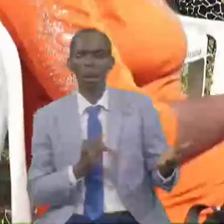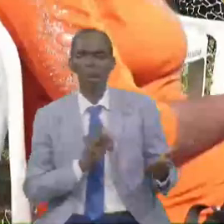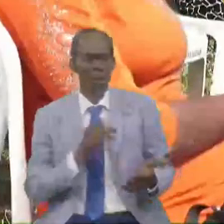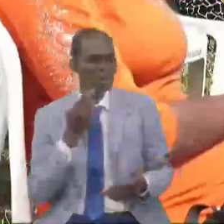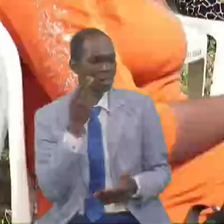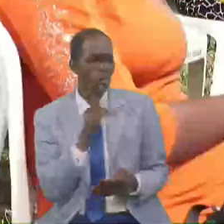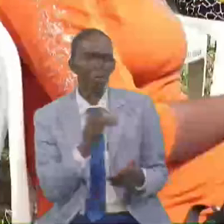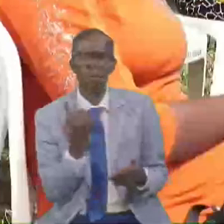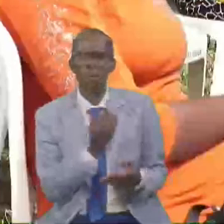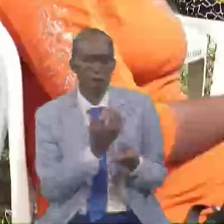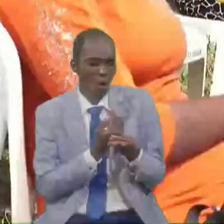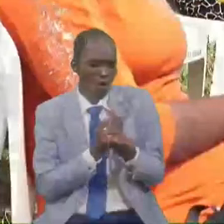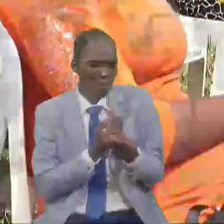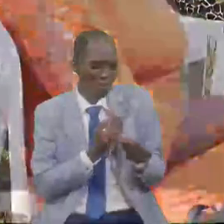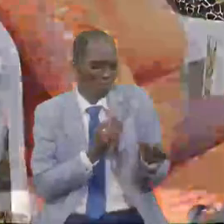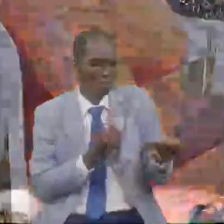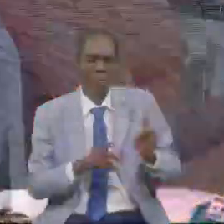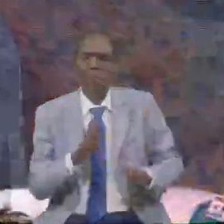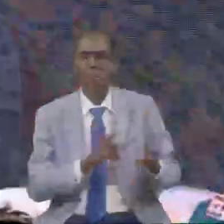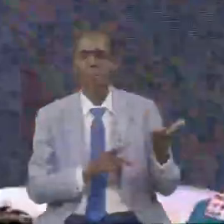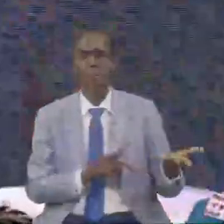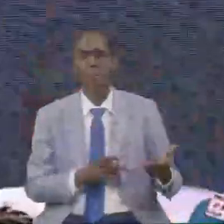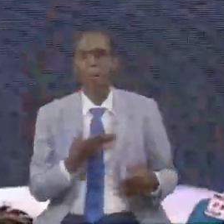Et je vois qu'ils sont dans la minorité.